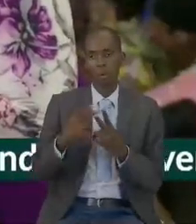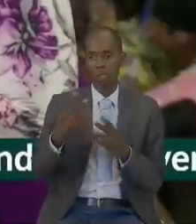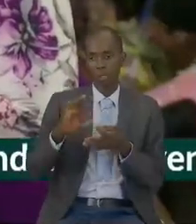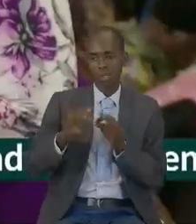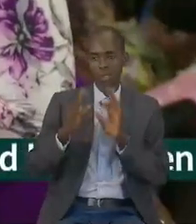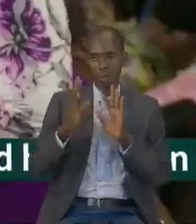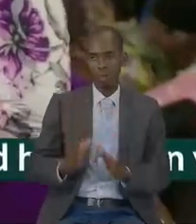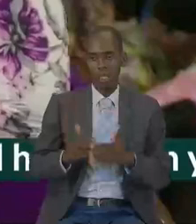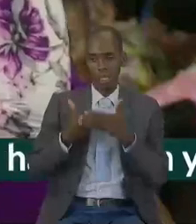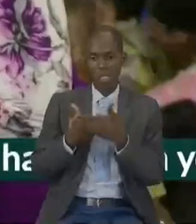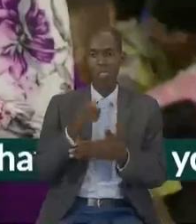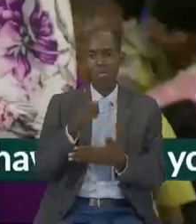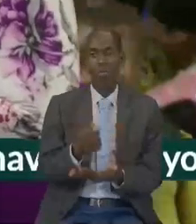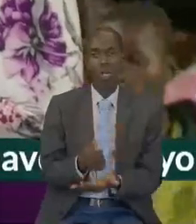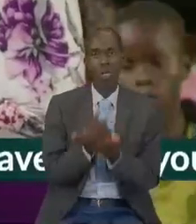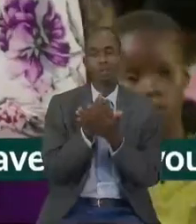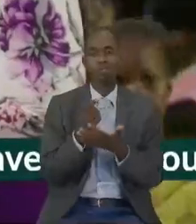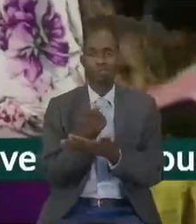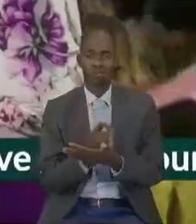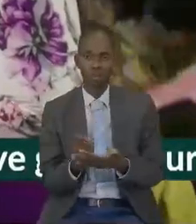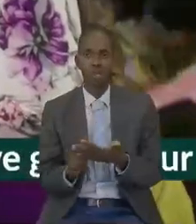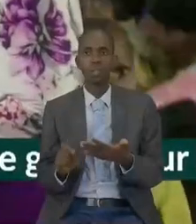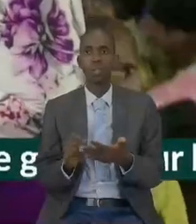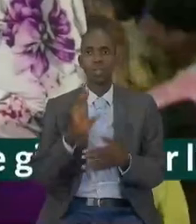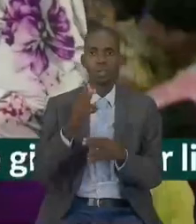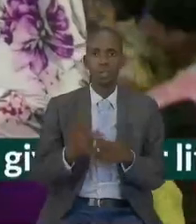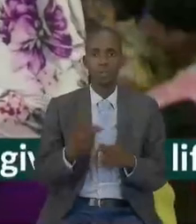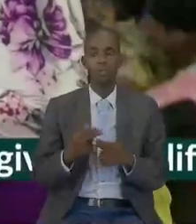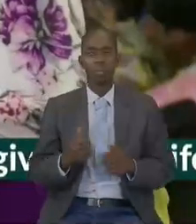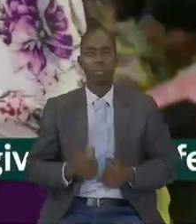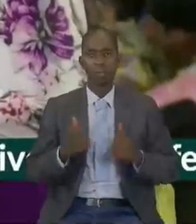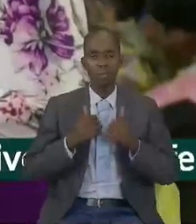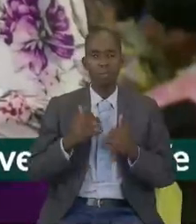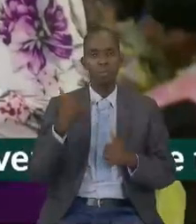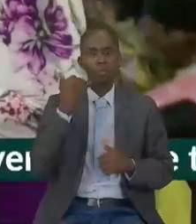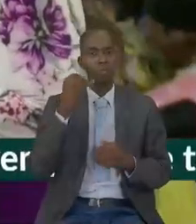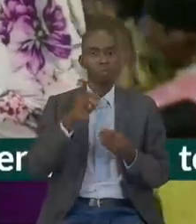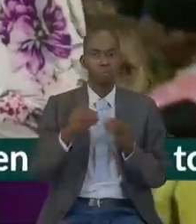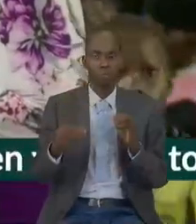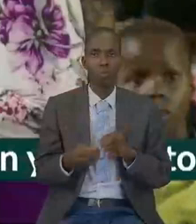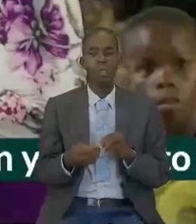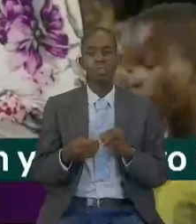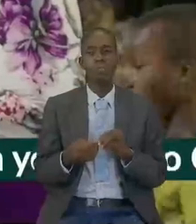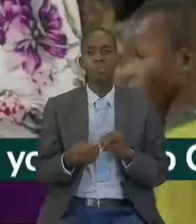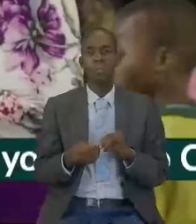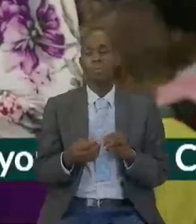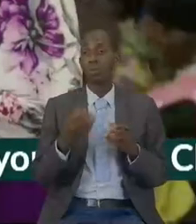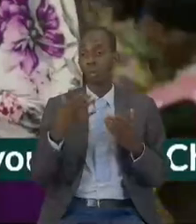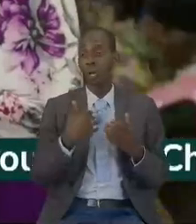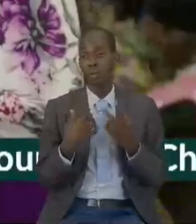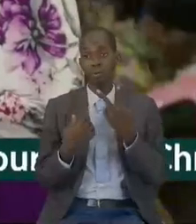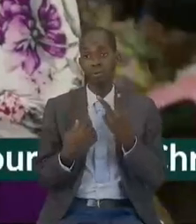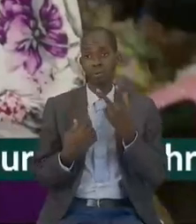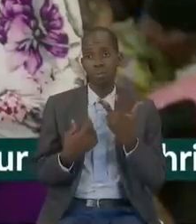Prenez les informations correctes, les noms, prénoms, contacts, numéro de téléphone, numéro